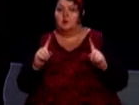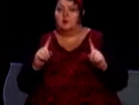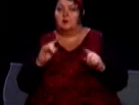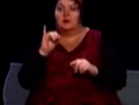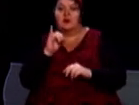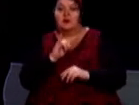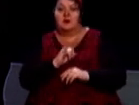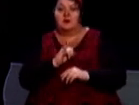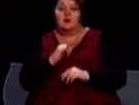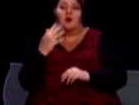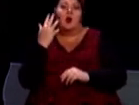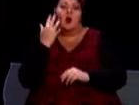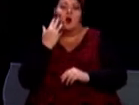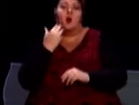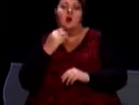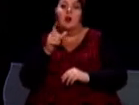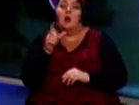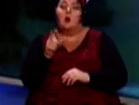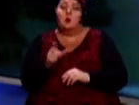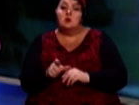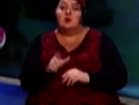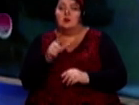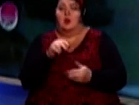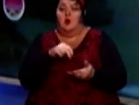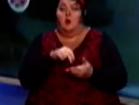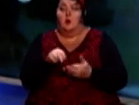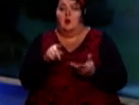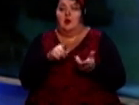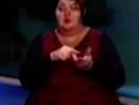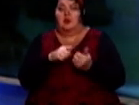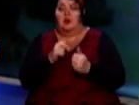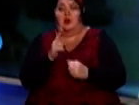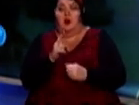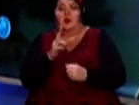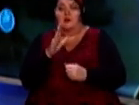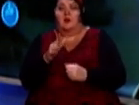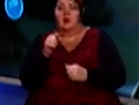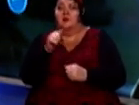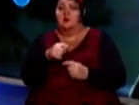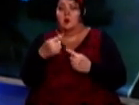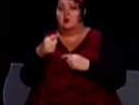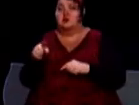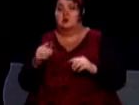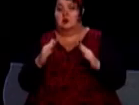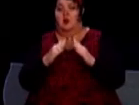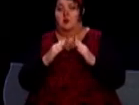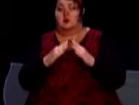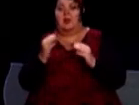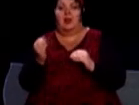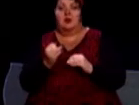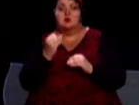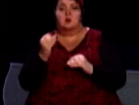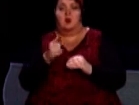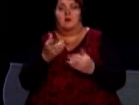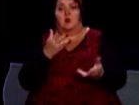і коли людина там купує декілька квартир в тому чи іншому будинку історичному, він,